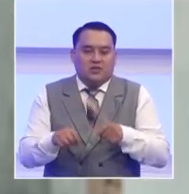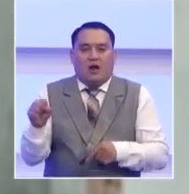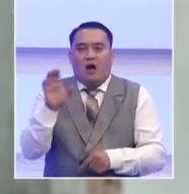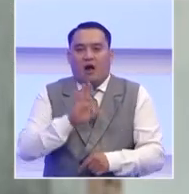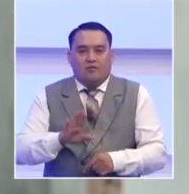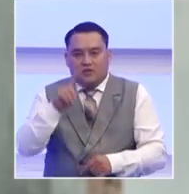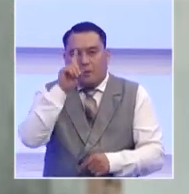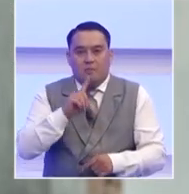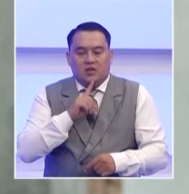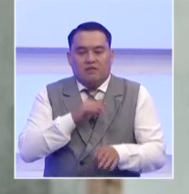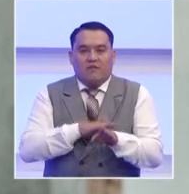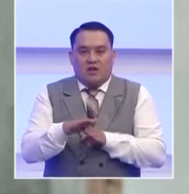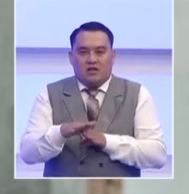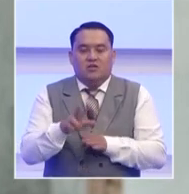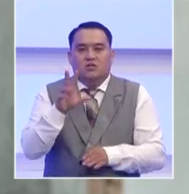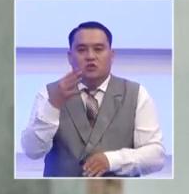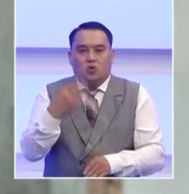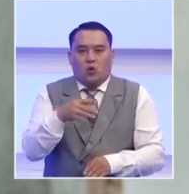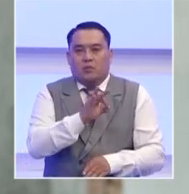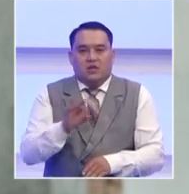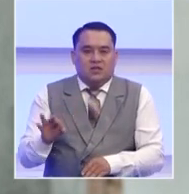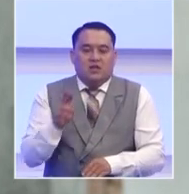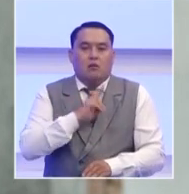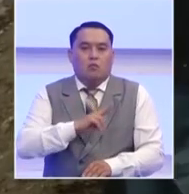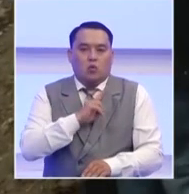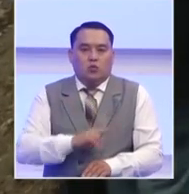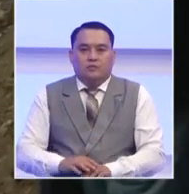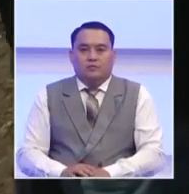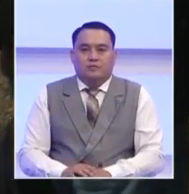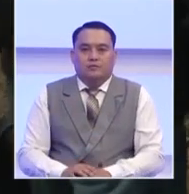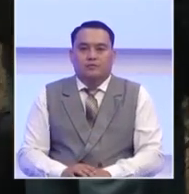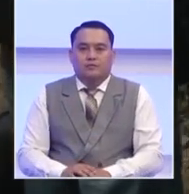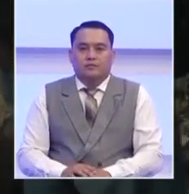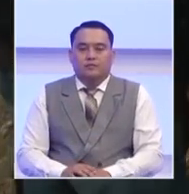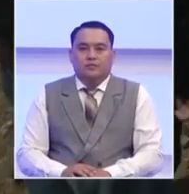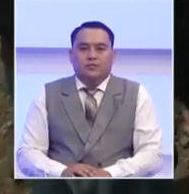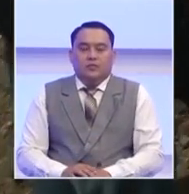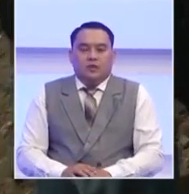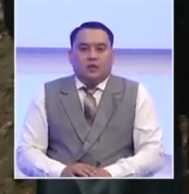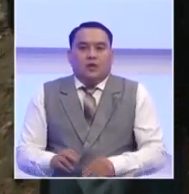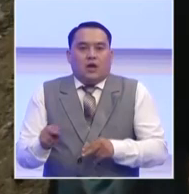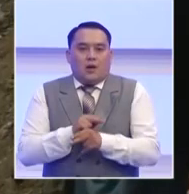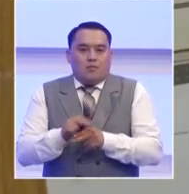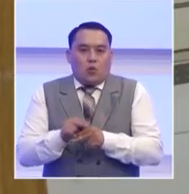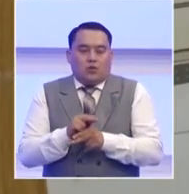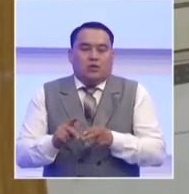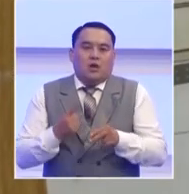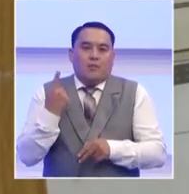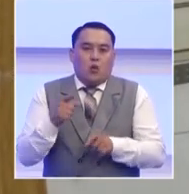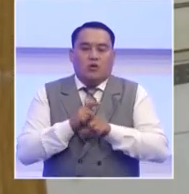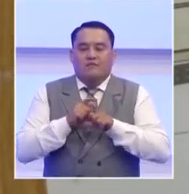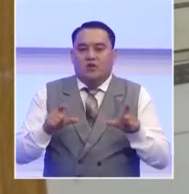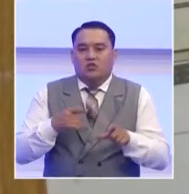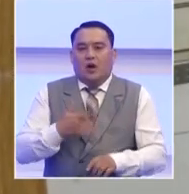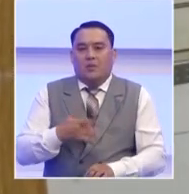августа. На сегодня выполнено около 40% работ. В самом разгаре капитальный ремонт еще на одном объекте